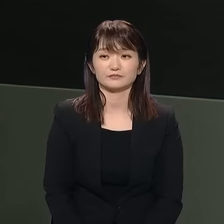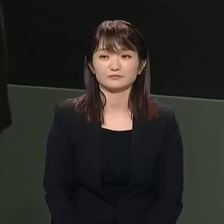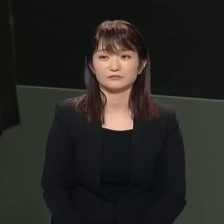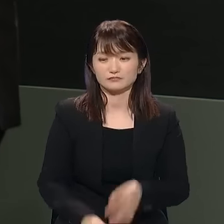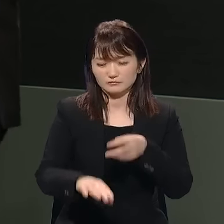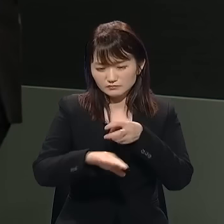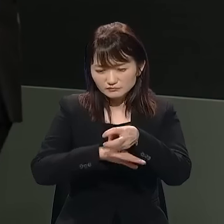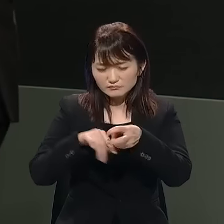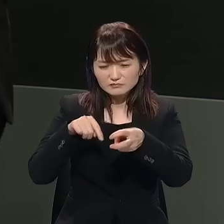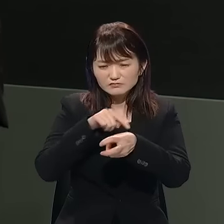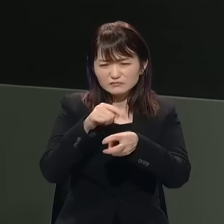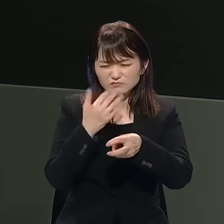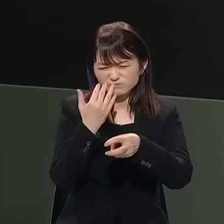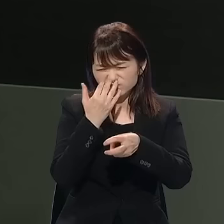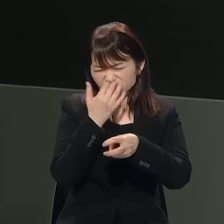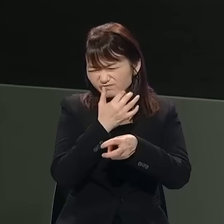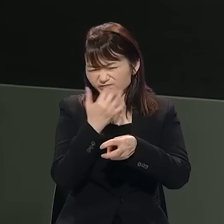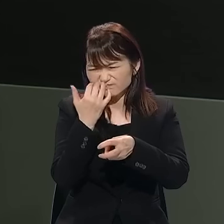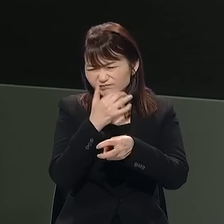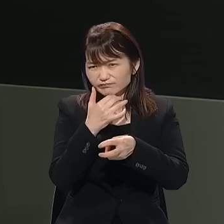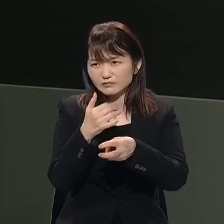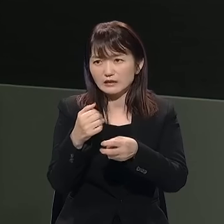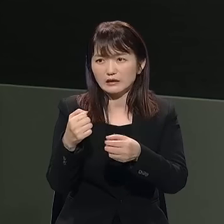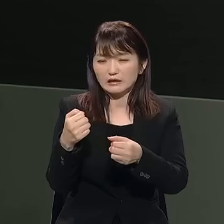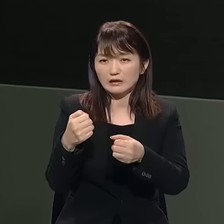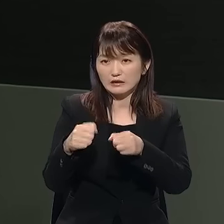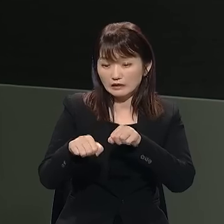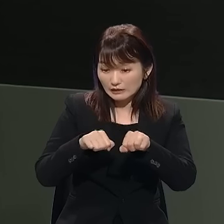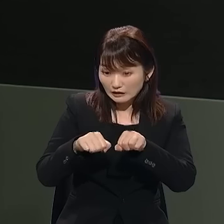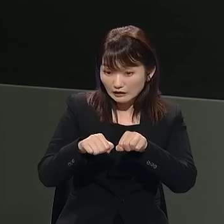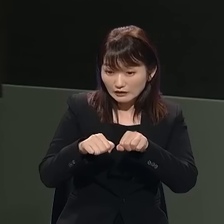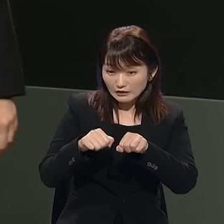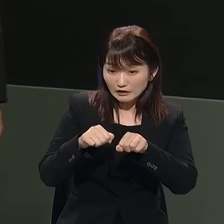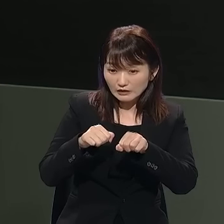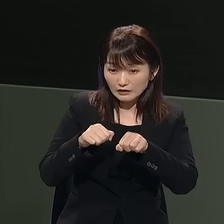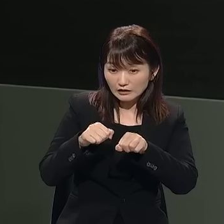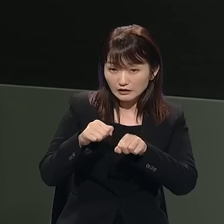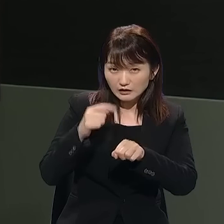버스에서 음란 행입니다 충격적인 장면을